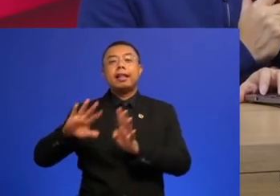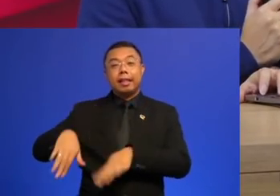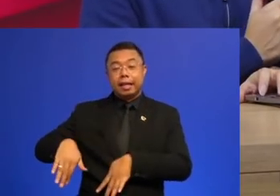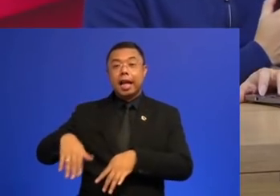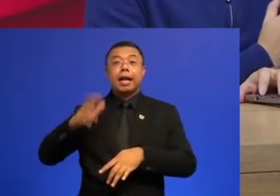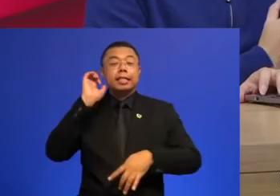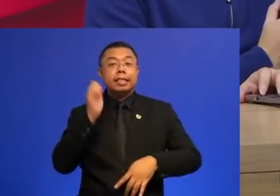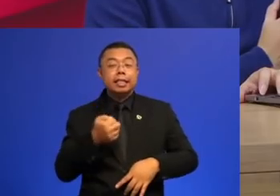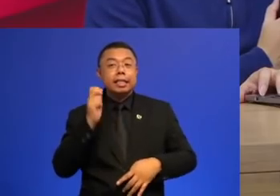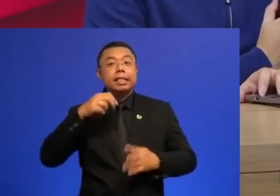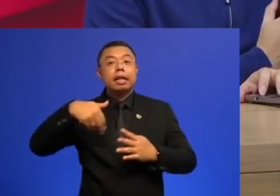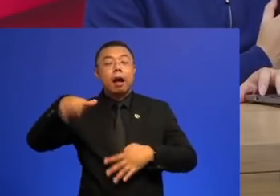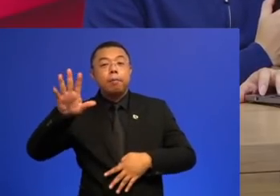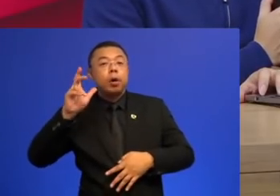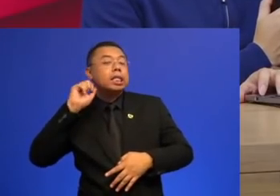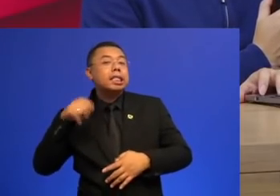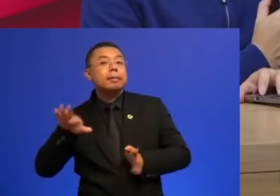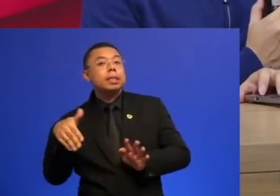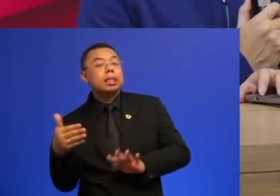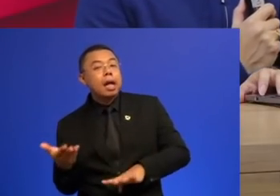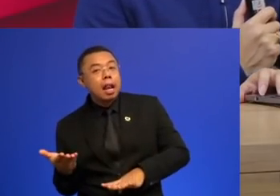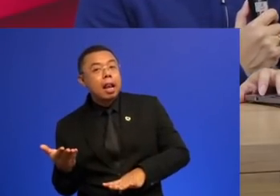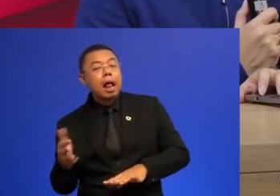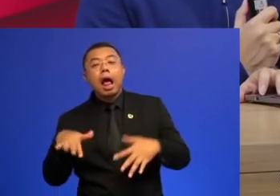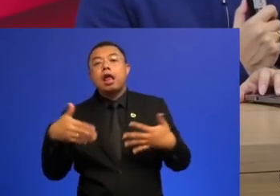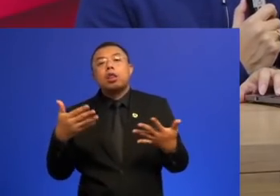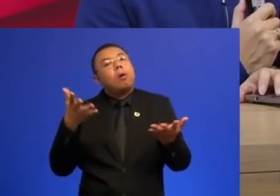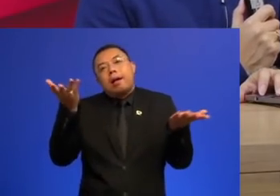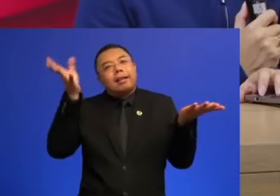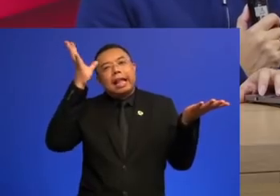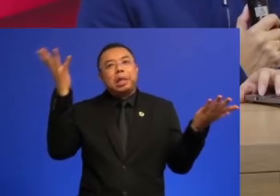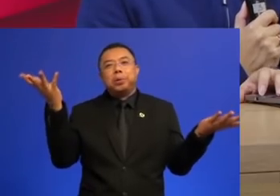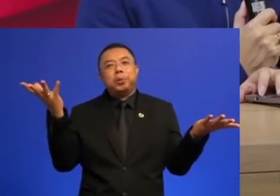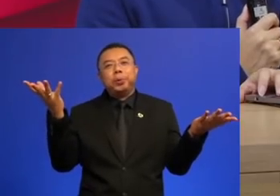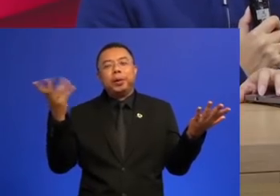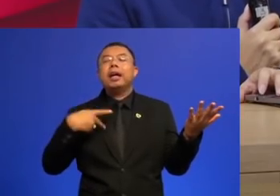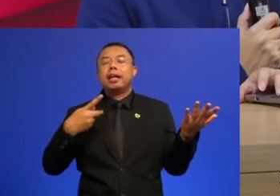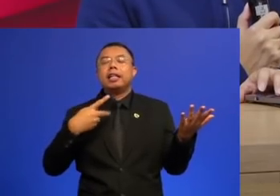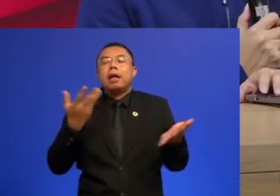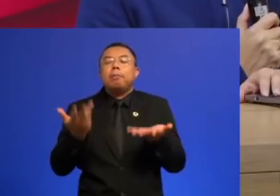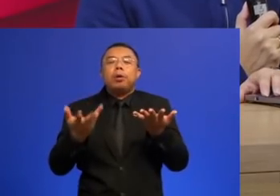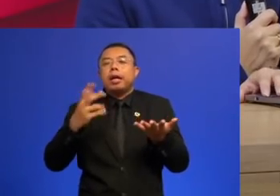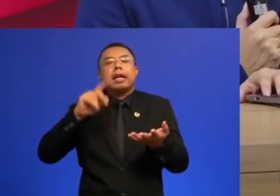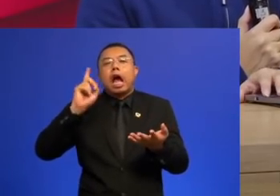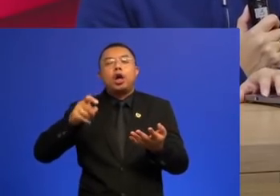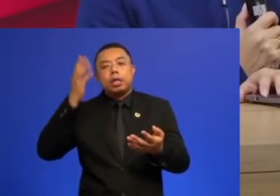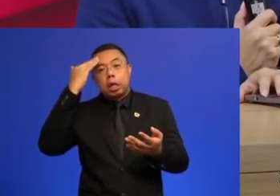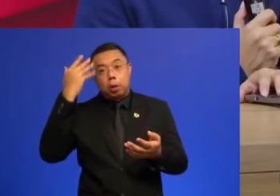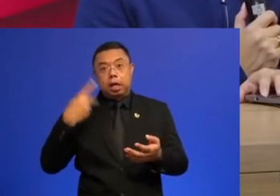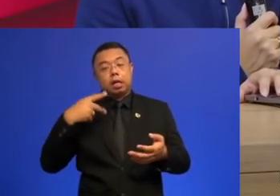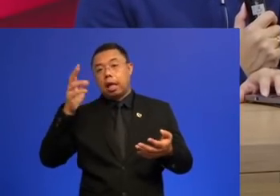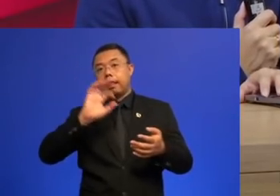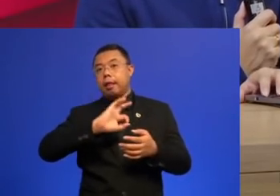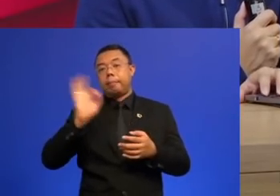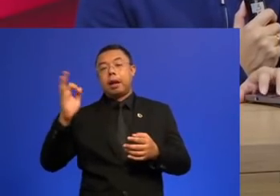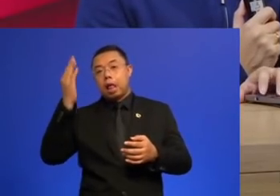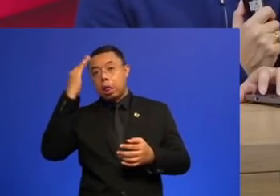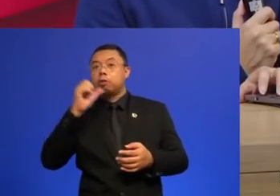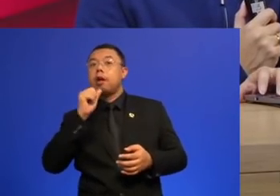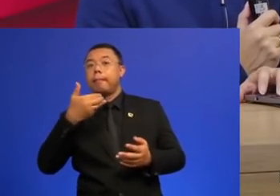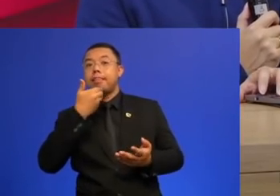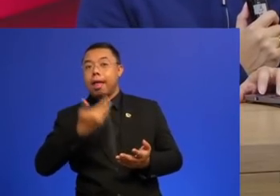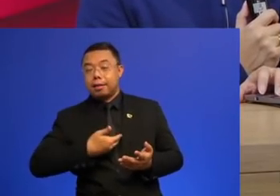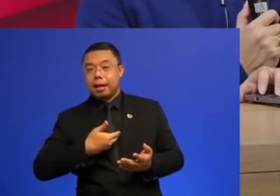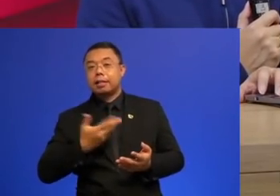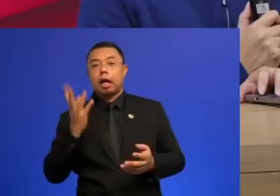istri. Istri kabur, istri meninggal. Atau apa, saya tidak tahu. Dan kita mungkin tidak perlu tahu. Kan kita gak pernah tahu siapa yang nanya